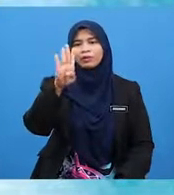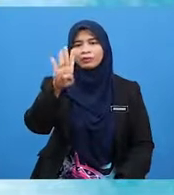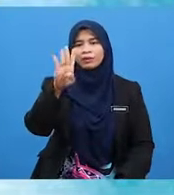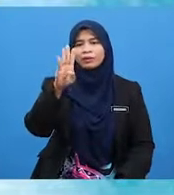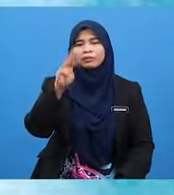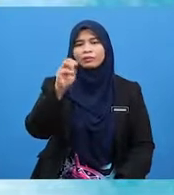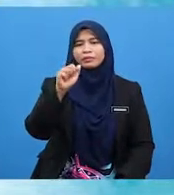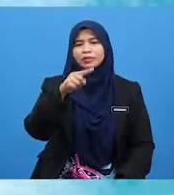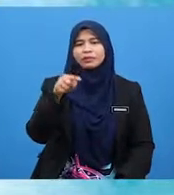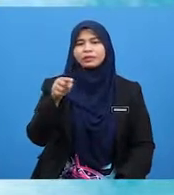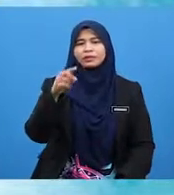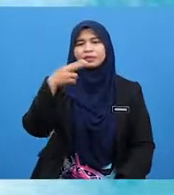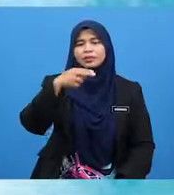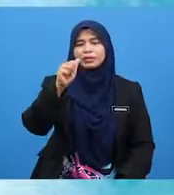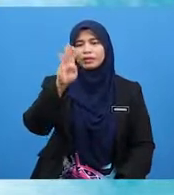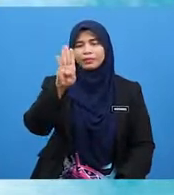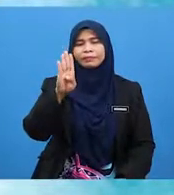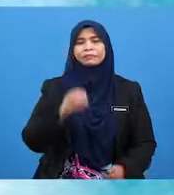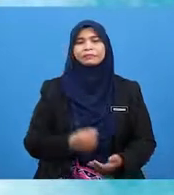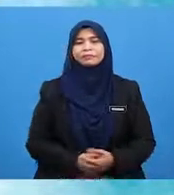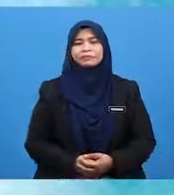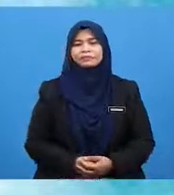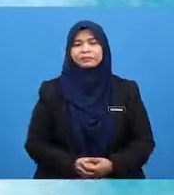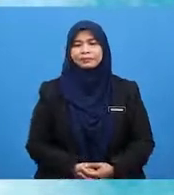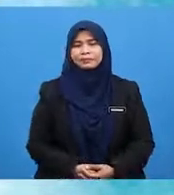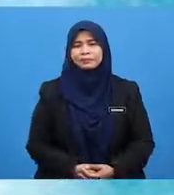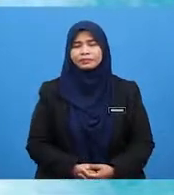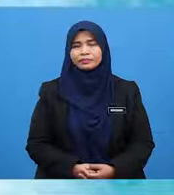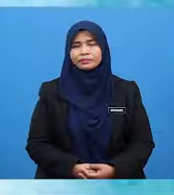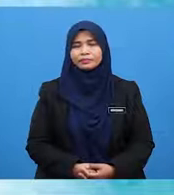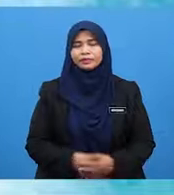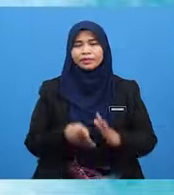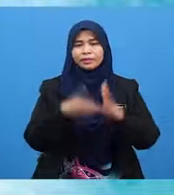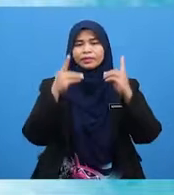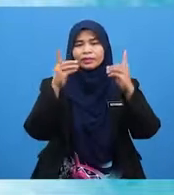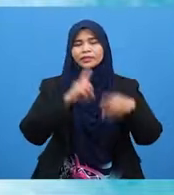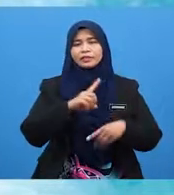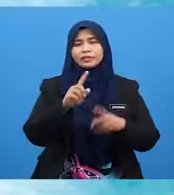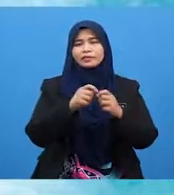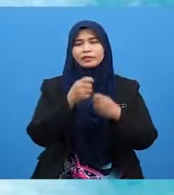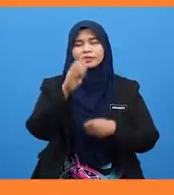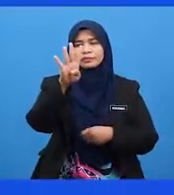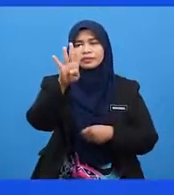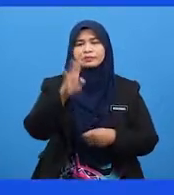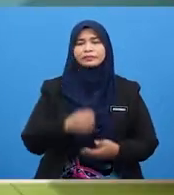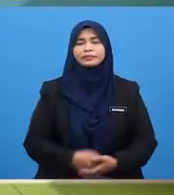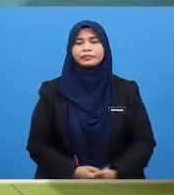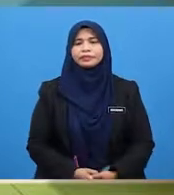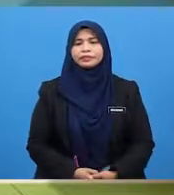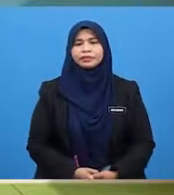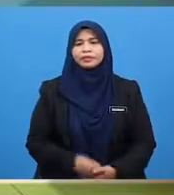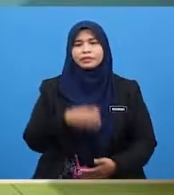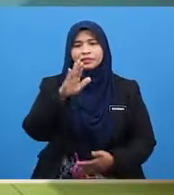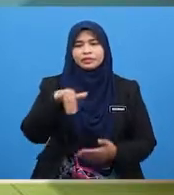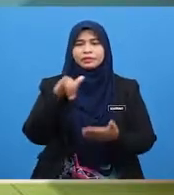Pelajaran 21 Bidang Sirah dan Tamadun Islam Pendidikan Islam Tingkatan 4. Sebelum